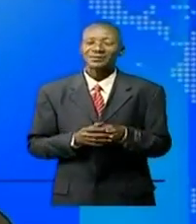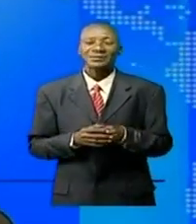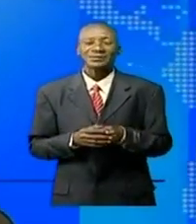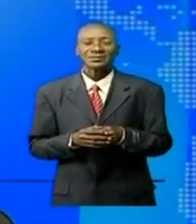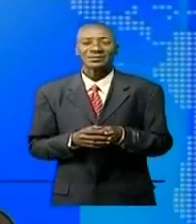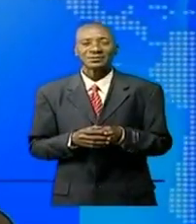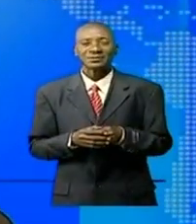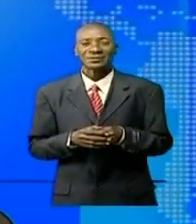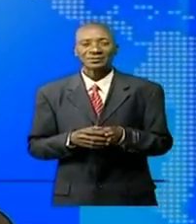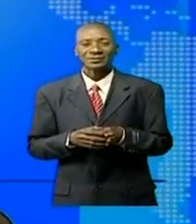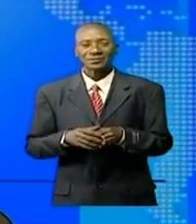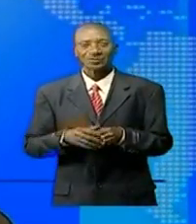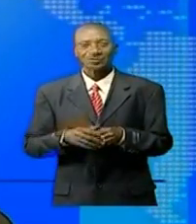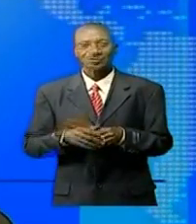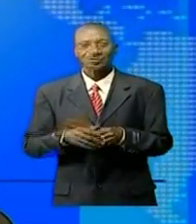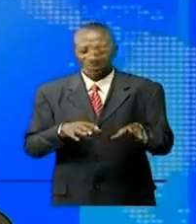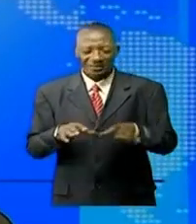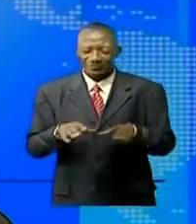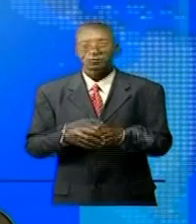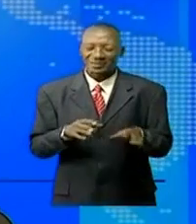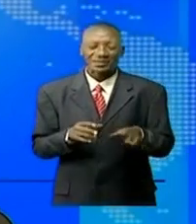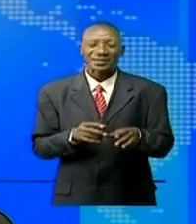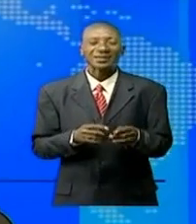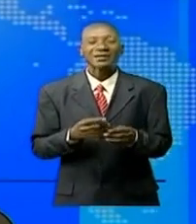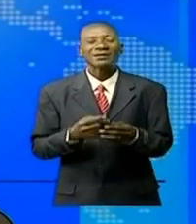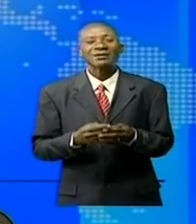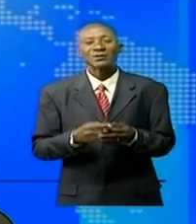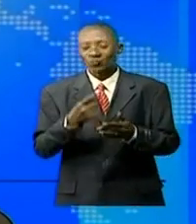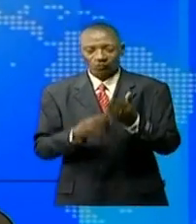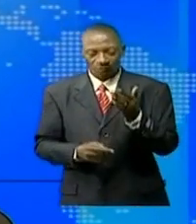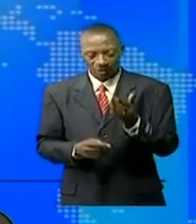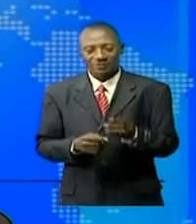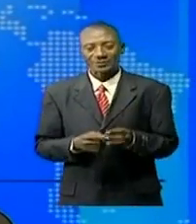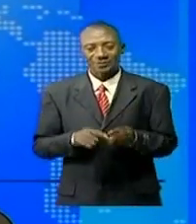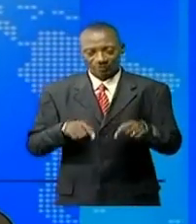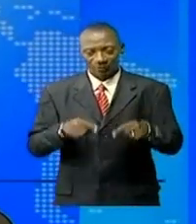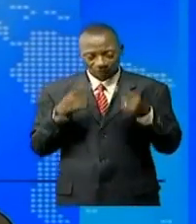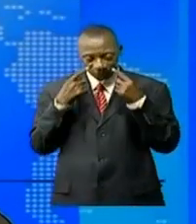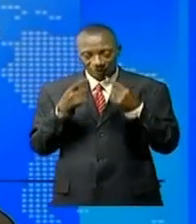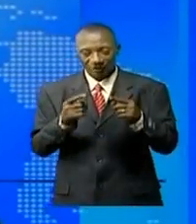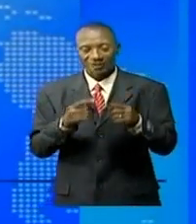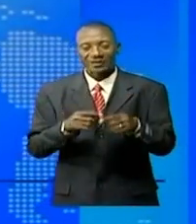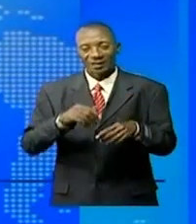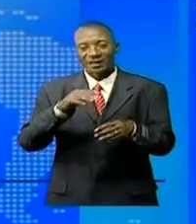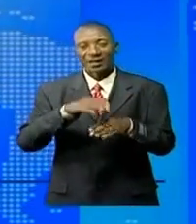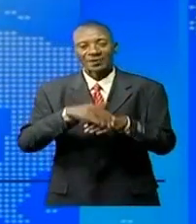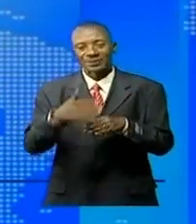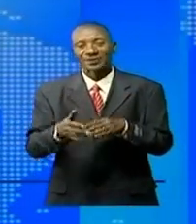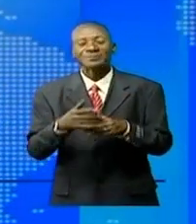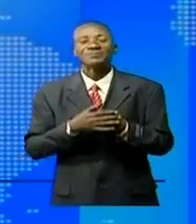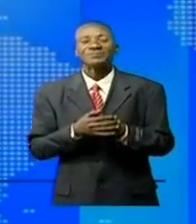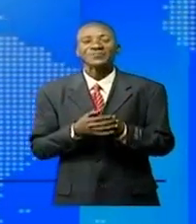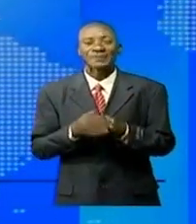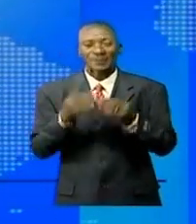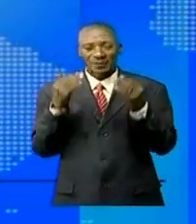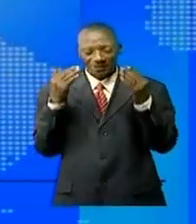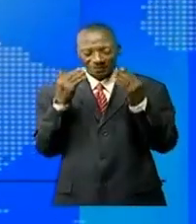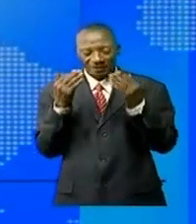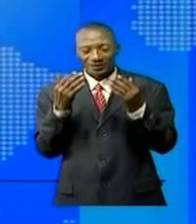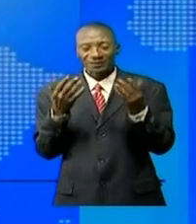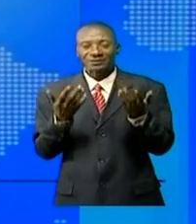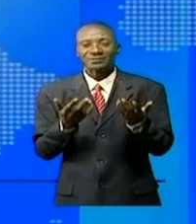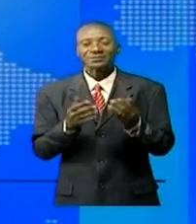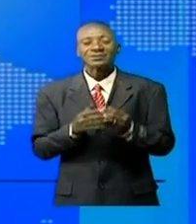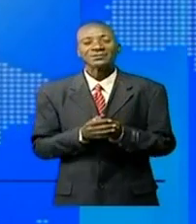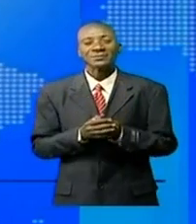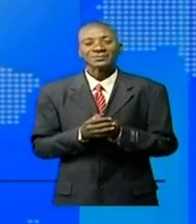la cérémonie d'adhésion de plus de 1000 membres qui ont reçu leur carte biométrique des membres du parti. Un